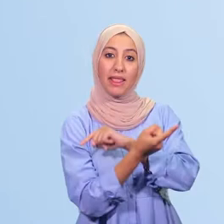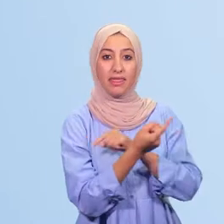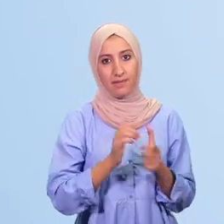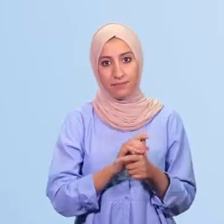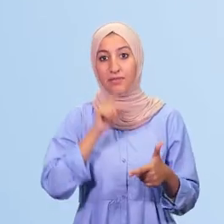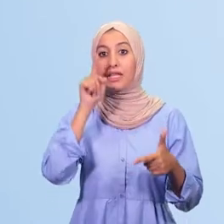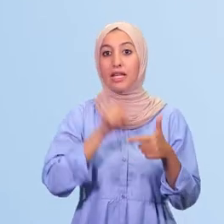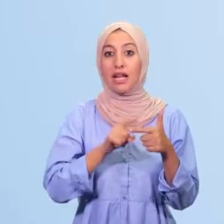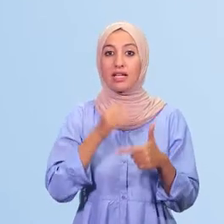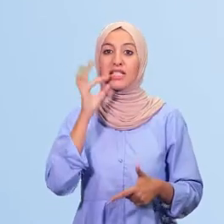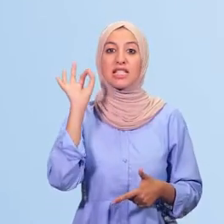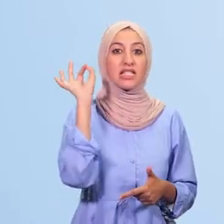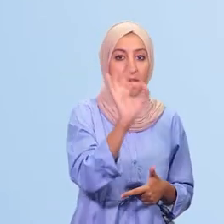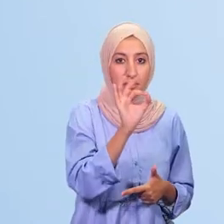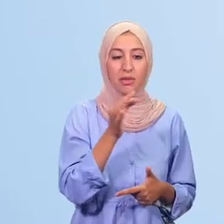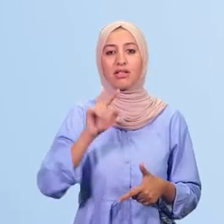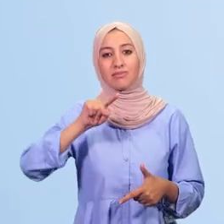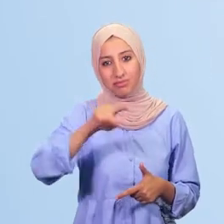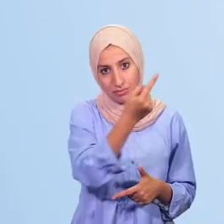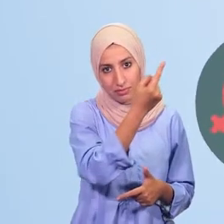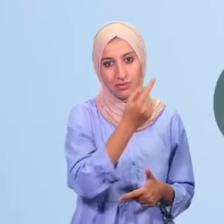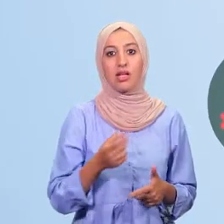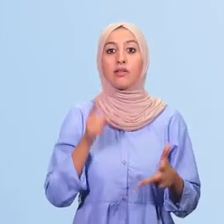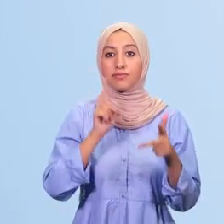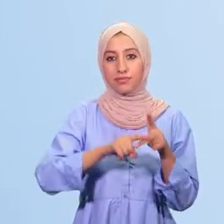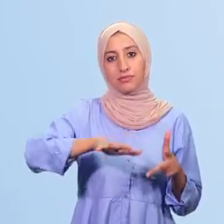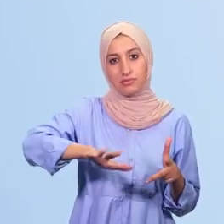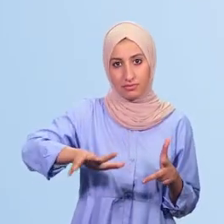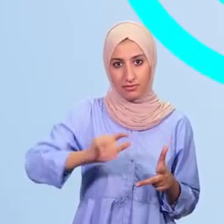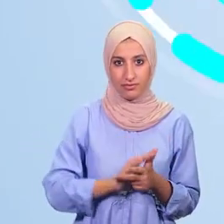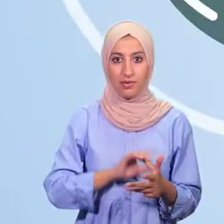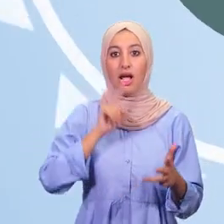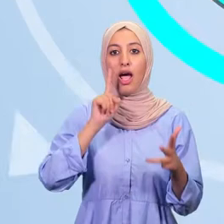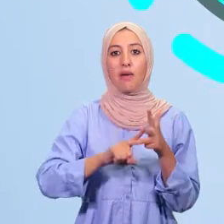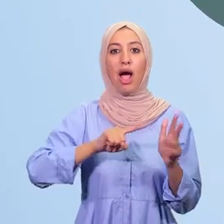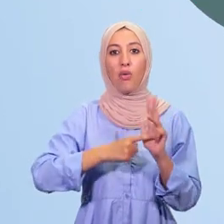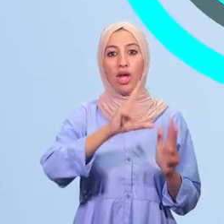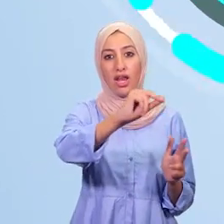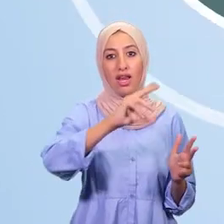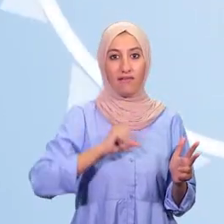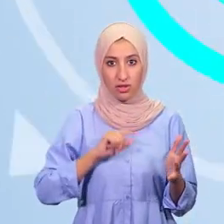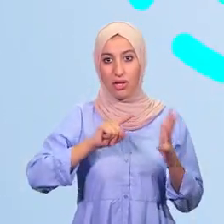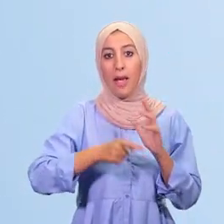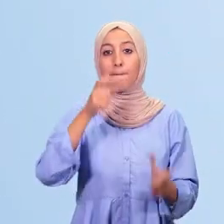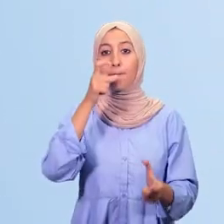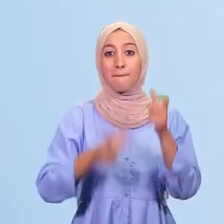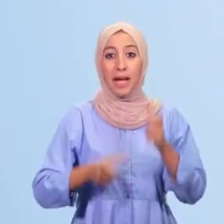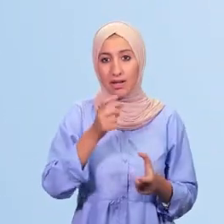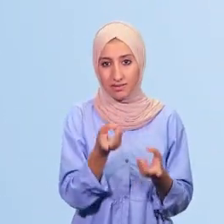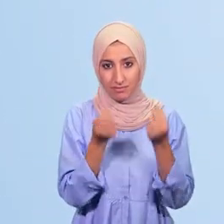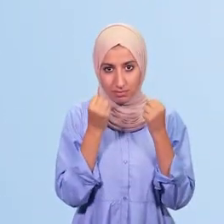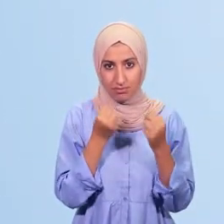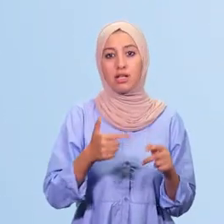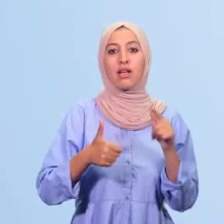التهديد والشتم والتشهير والابتزاز، الاحتيال، انتحال الشخصية، تحويل الأرصدة البنكية، سرقة